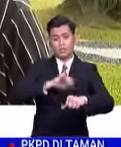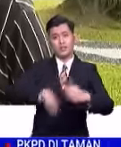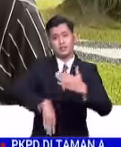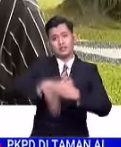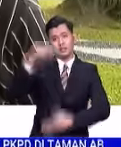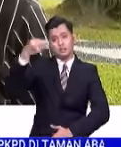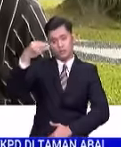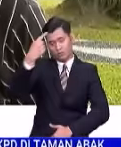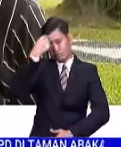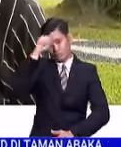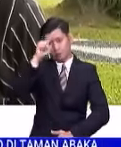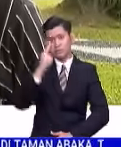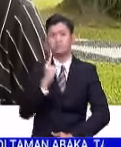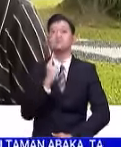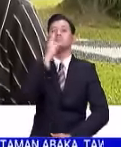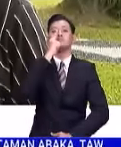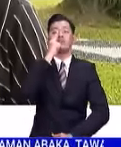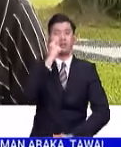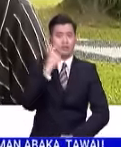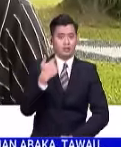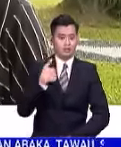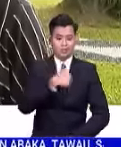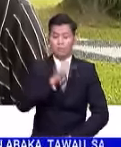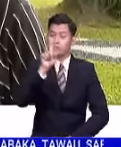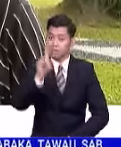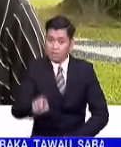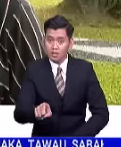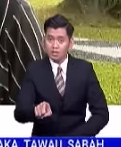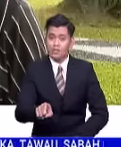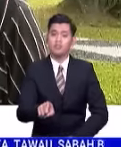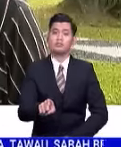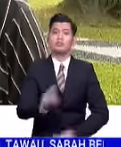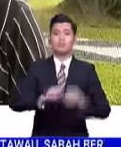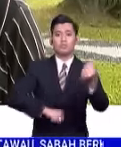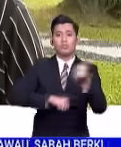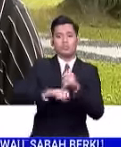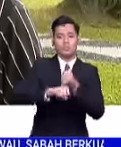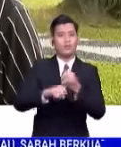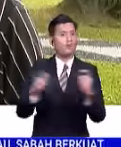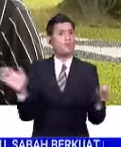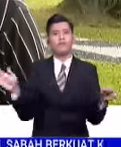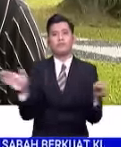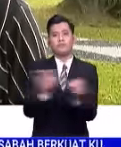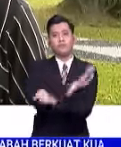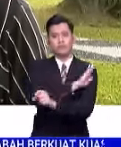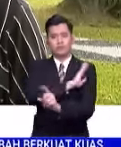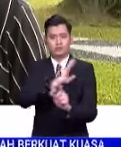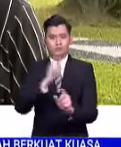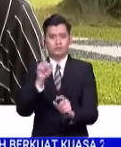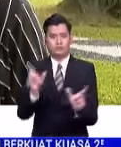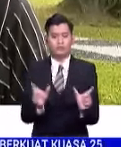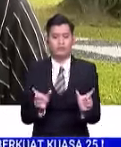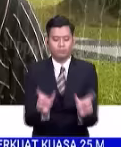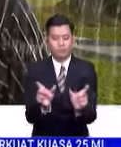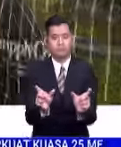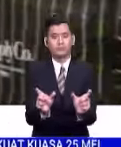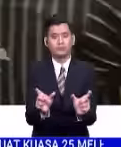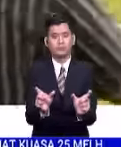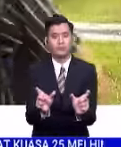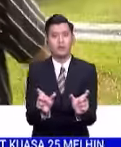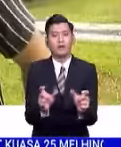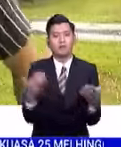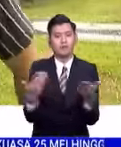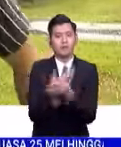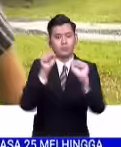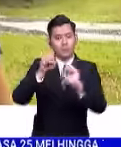yang saya sokong lah, yang macam kita patut tak keluar macam tahun lepas lah. Government patut buat macam tu, total lockdown. Yes. So baru wabak tu boleh berkurangan. Yang